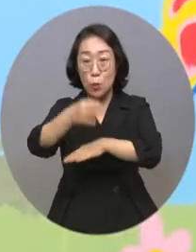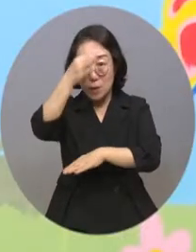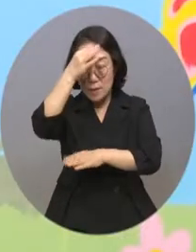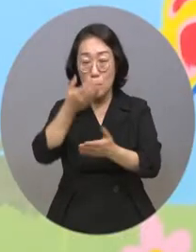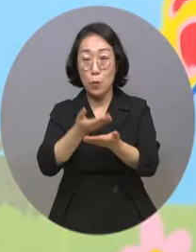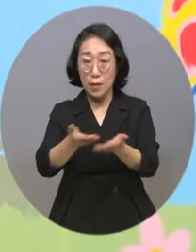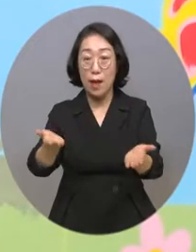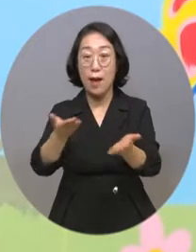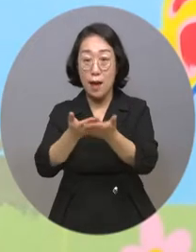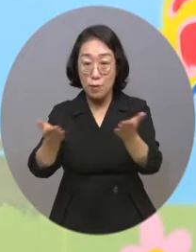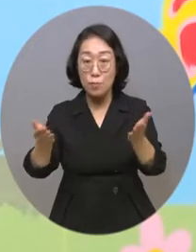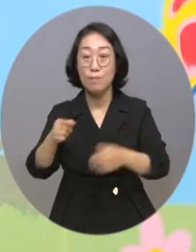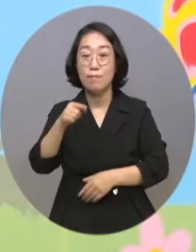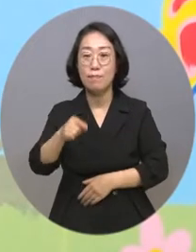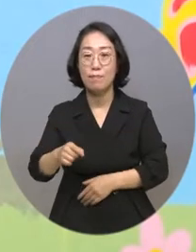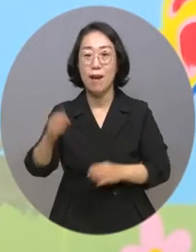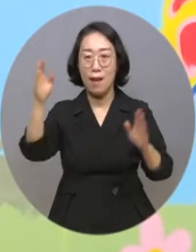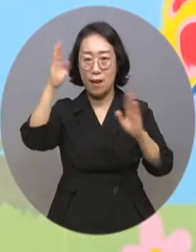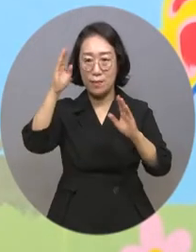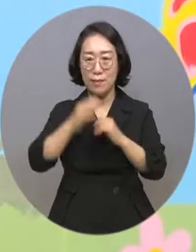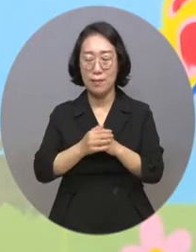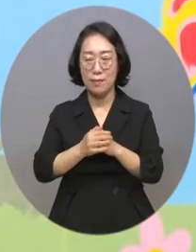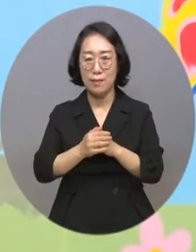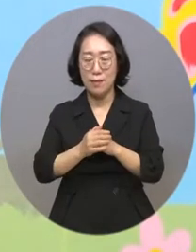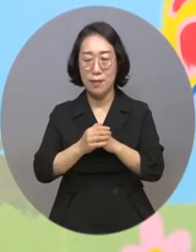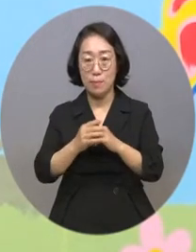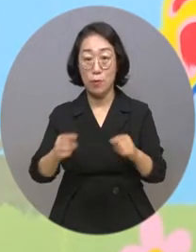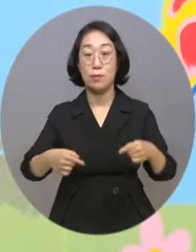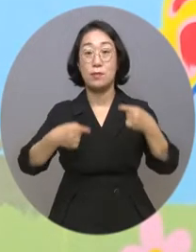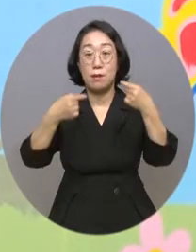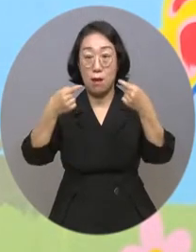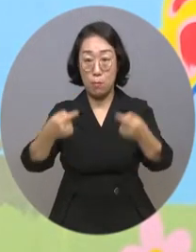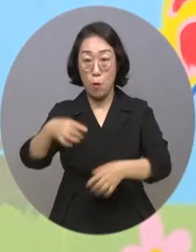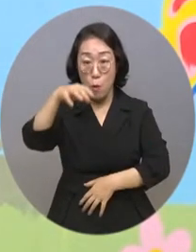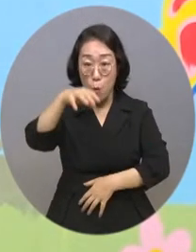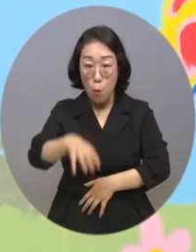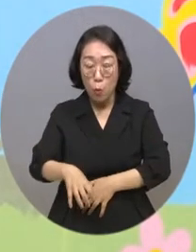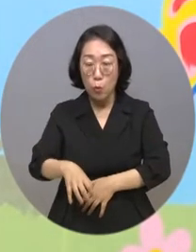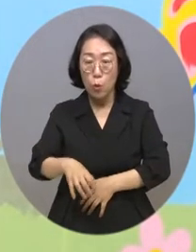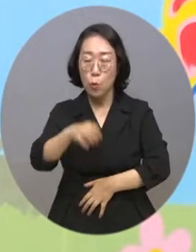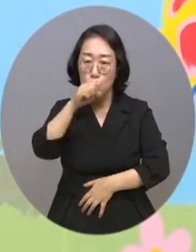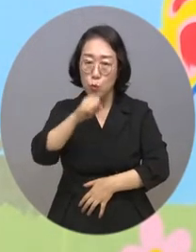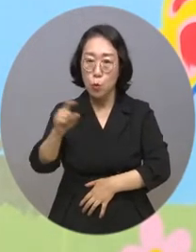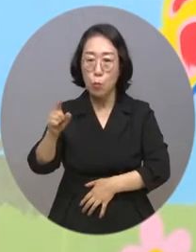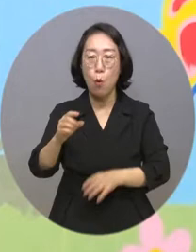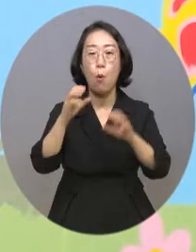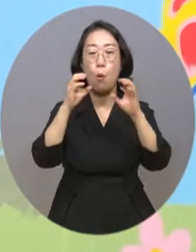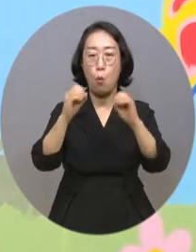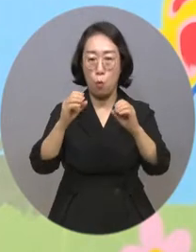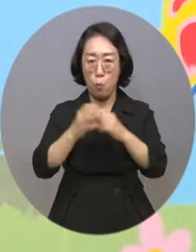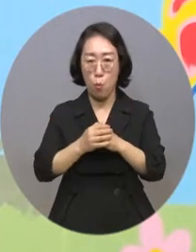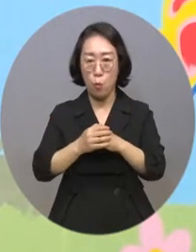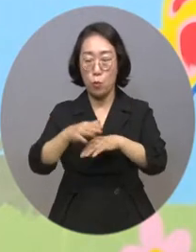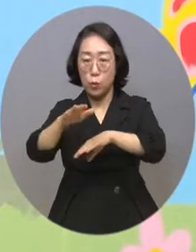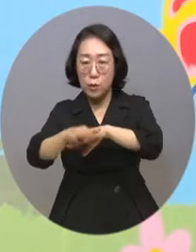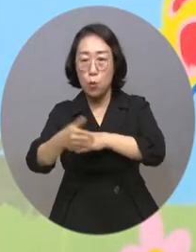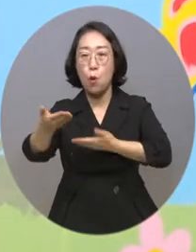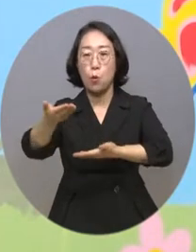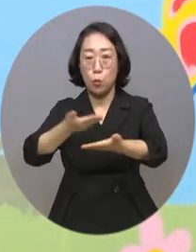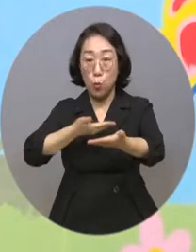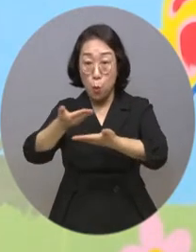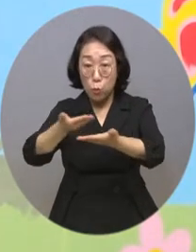활동에 참여한 대학생들은 이번 활동을 통해 지역 명소 홍보뿐만 아니라 농촌 지역과의 소통과